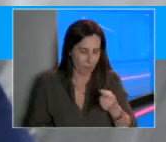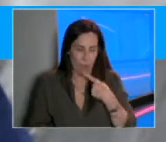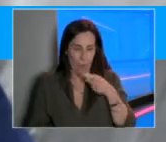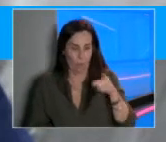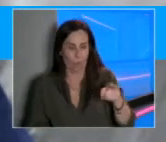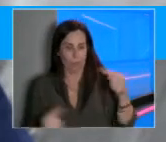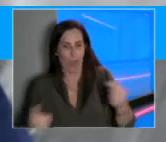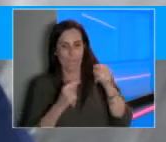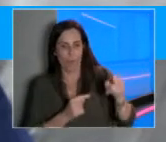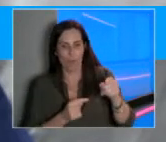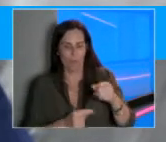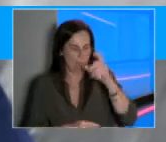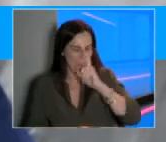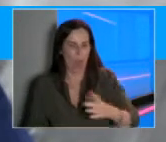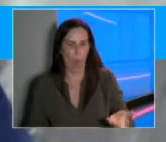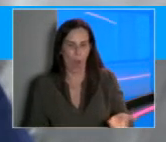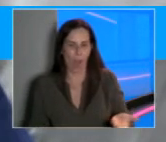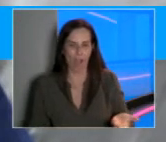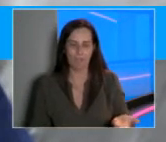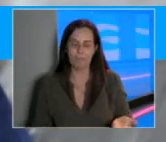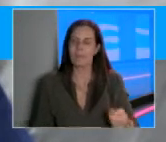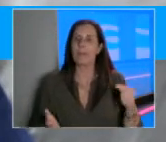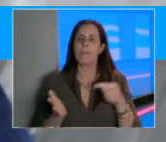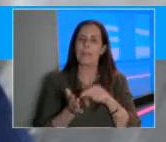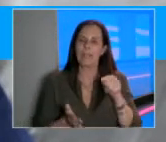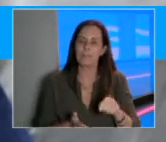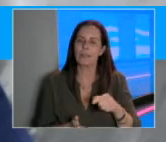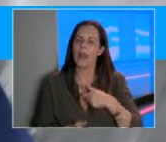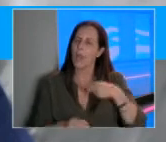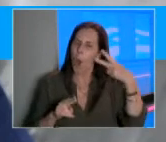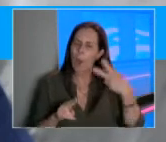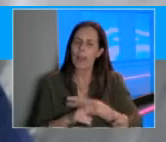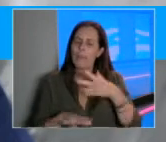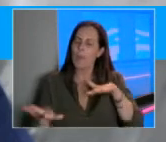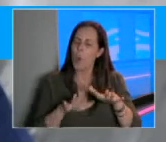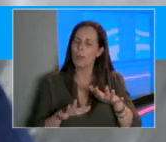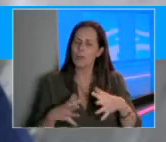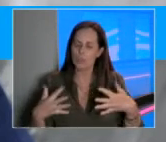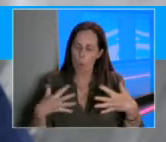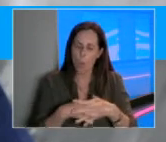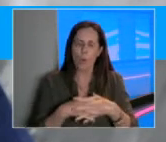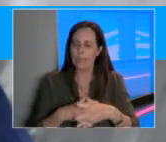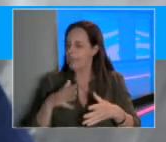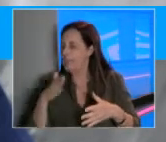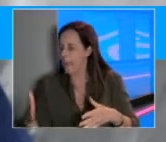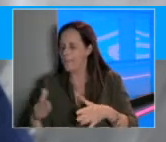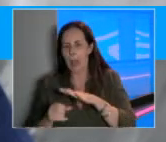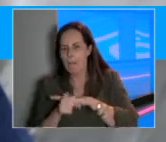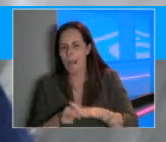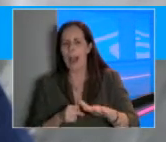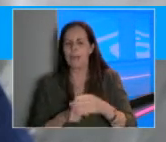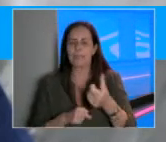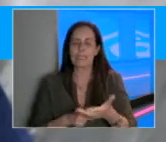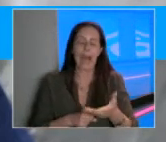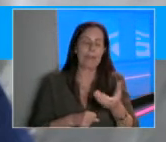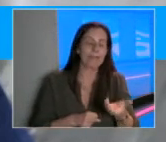עוד התעמתו איתם באופן הכי מלוכלך שרק אפשר. ולכן אנחנו רגילים לקואליציות הומוגניות, ימין, אתה יודע, מלא, עם קצת